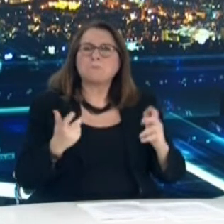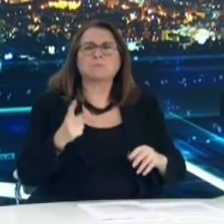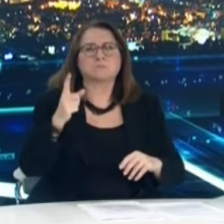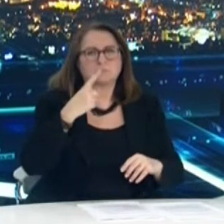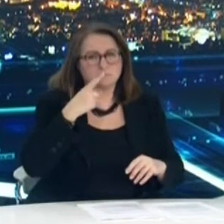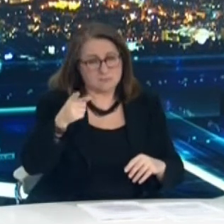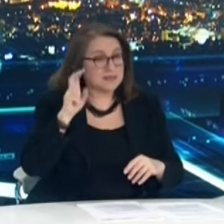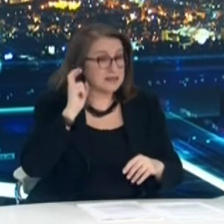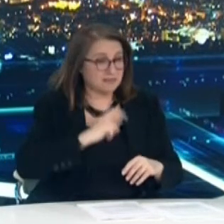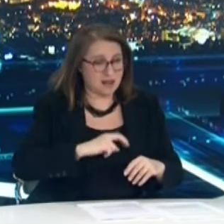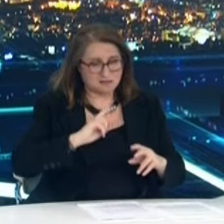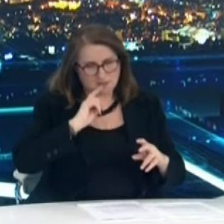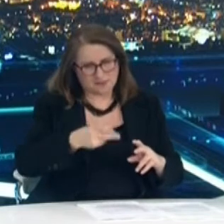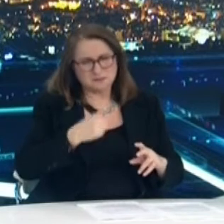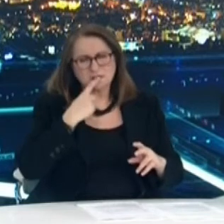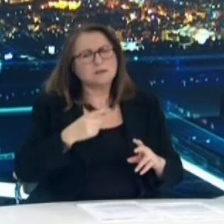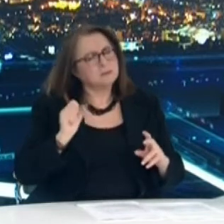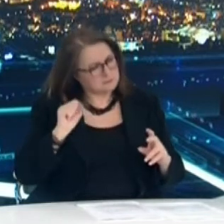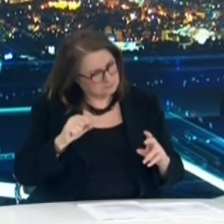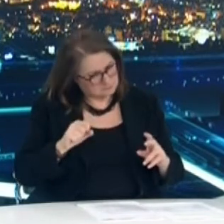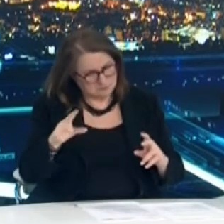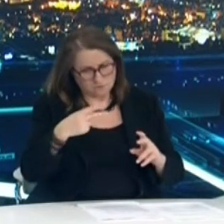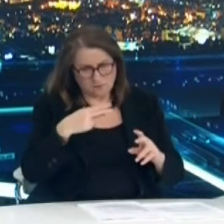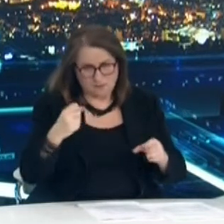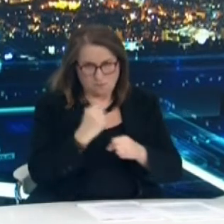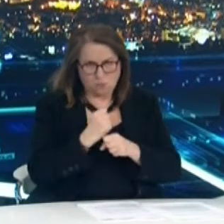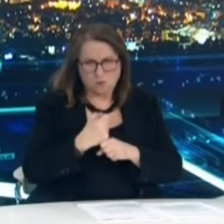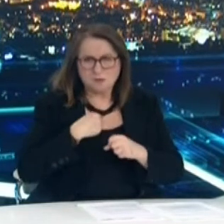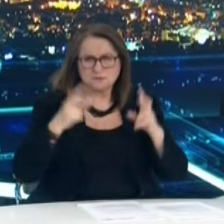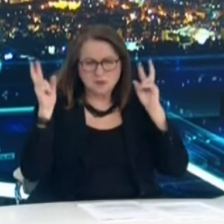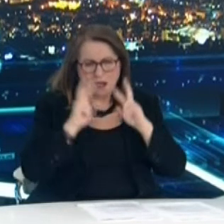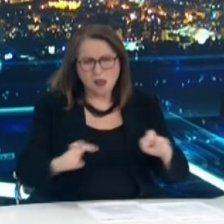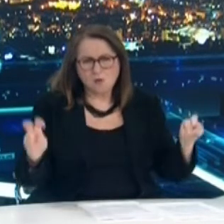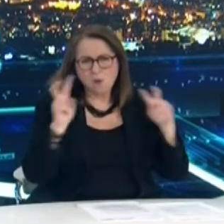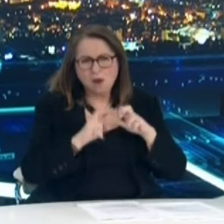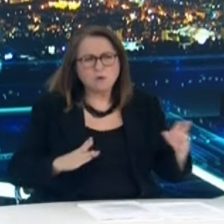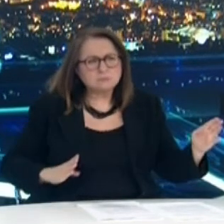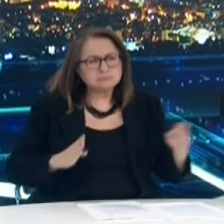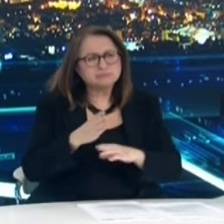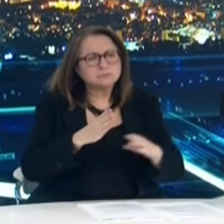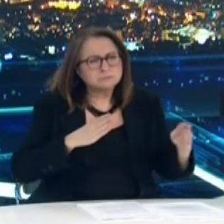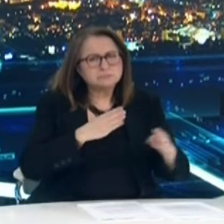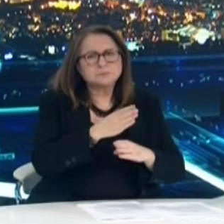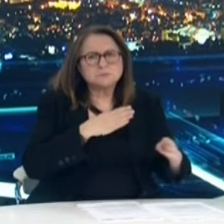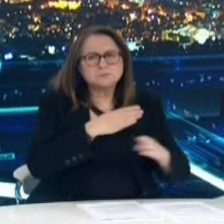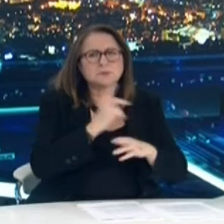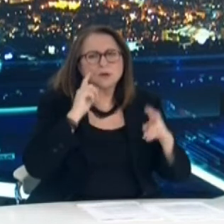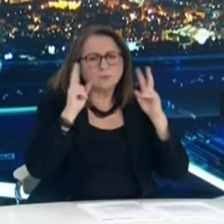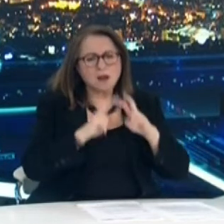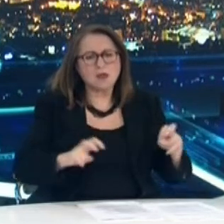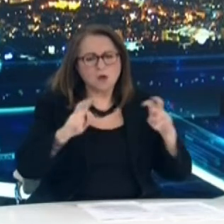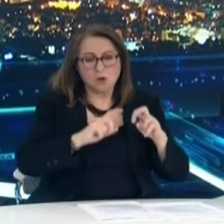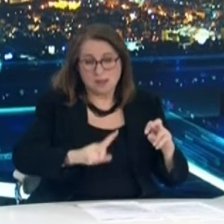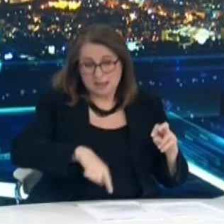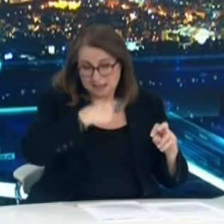έλεγχοι σε όλη τη χώρα, σε πάρα πολλές επιχειρήσεις. Και είναι ένα ζήτημα το οποίο θα εντατικοποιηθεί τα επόμενα 24